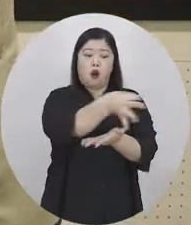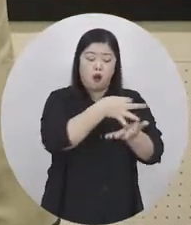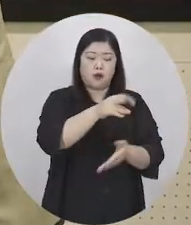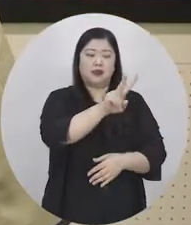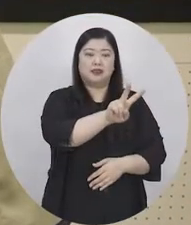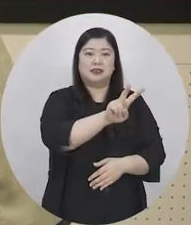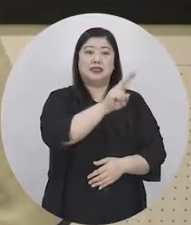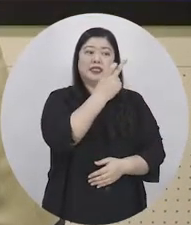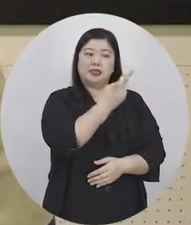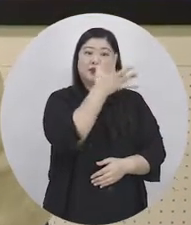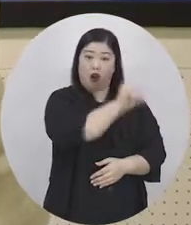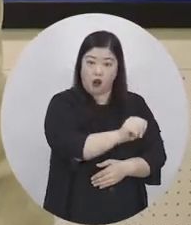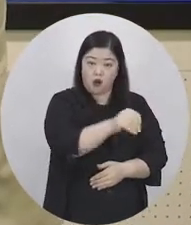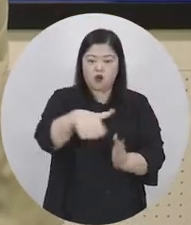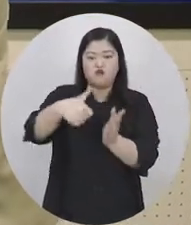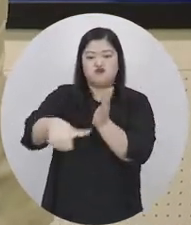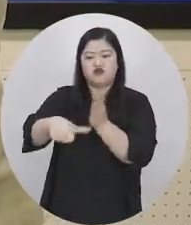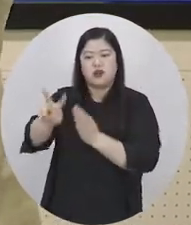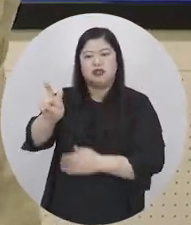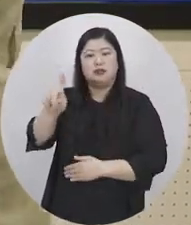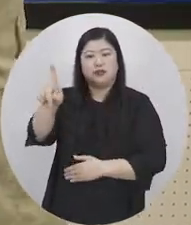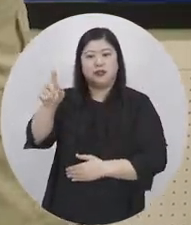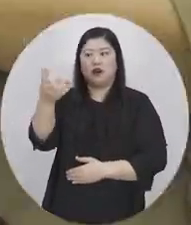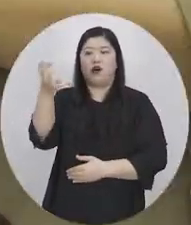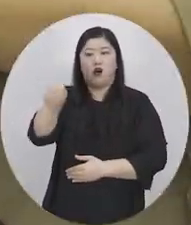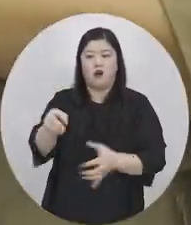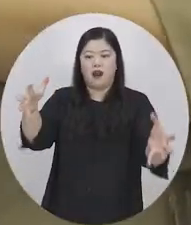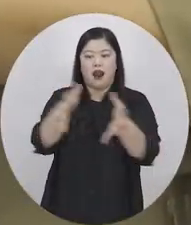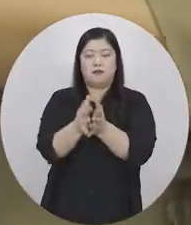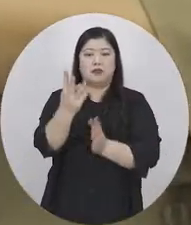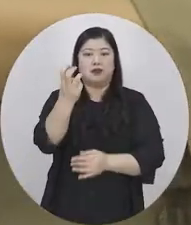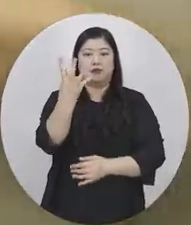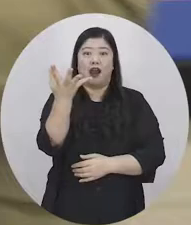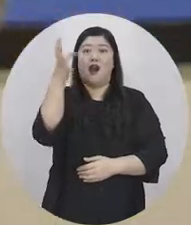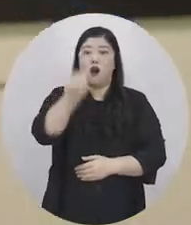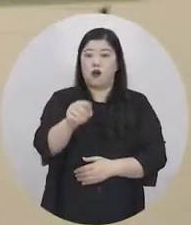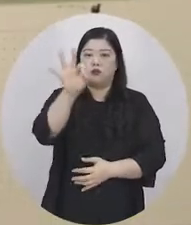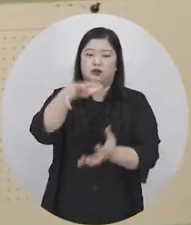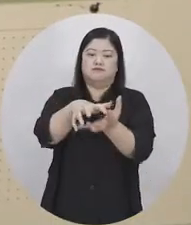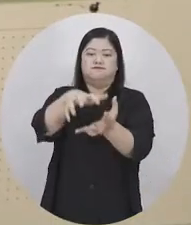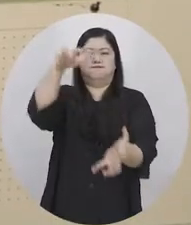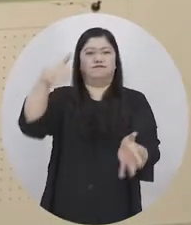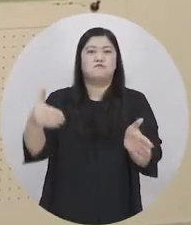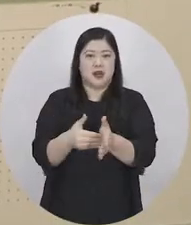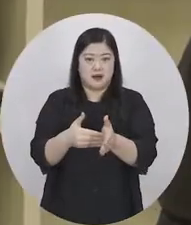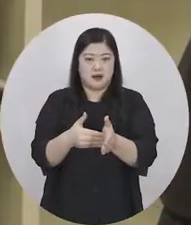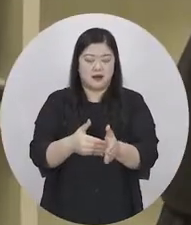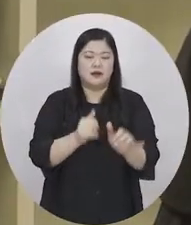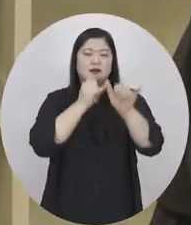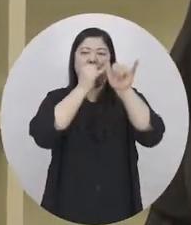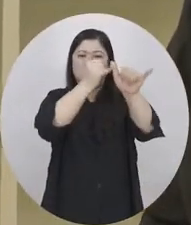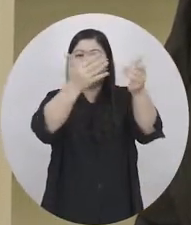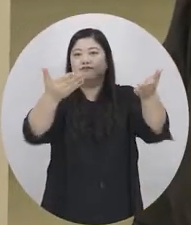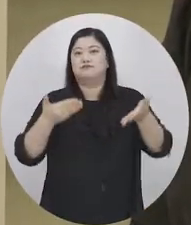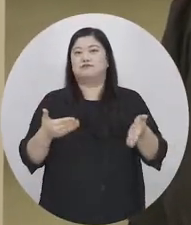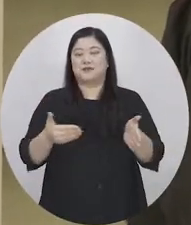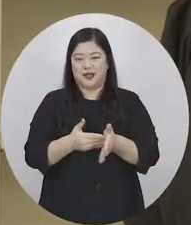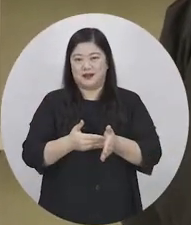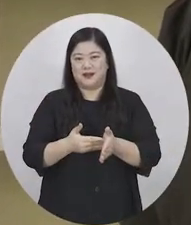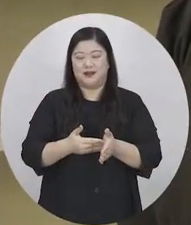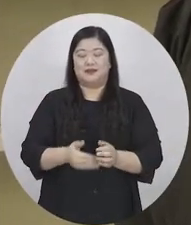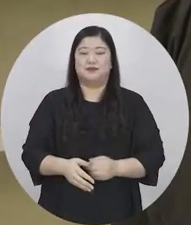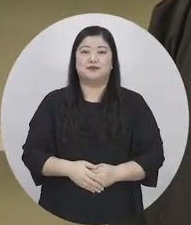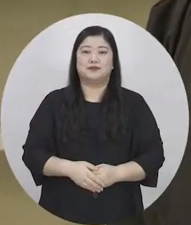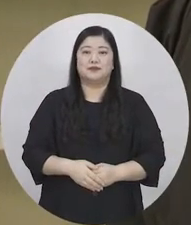현금 12억여 원과 현물 21억여 원의 나눔이 모금돼 이번에 우수자치구 표창과 지원금을 받게